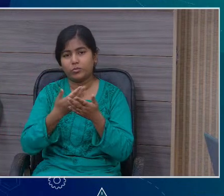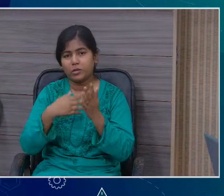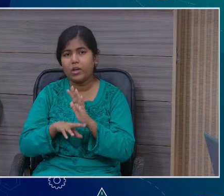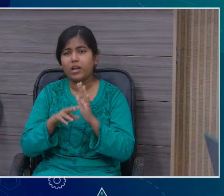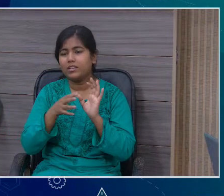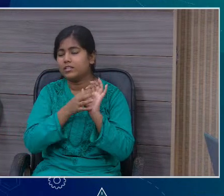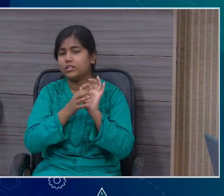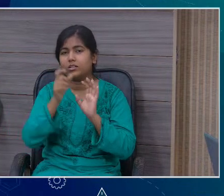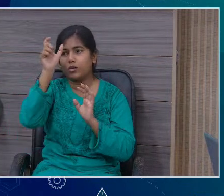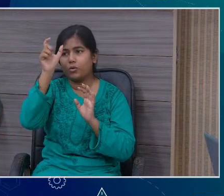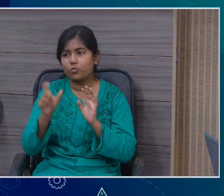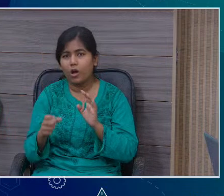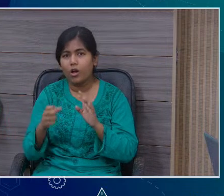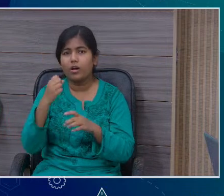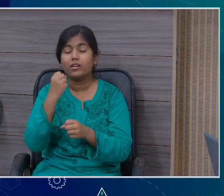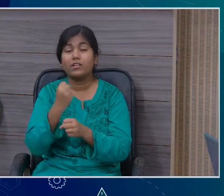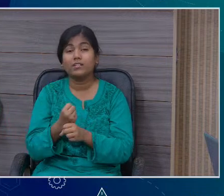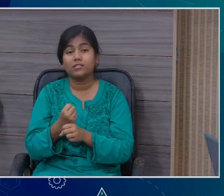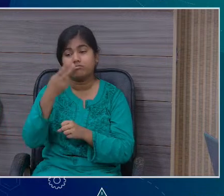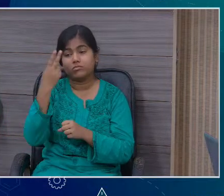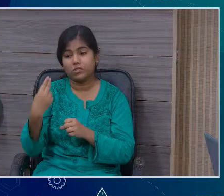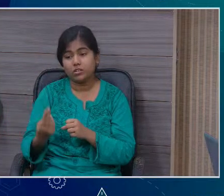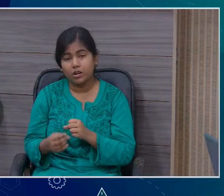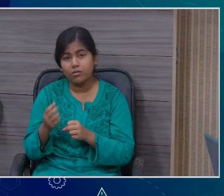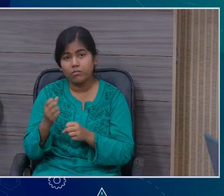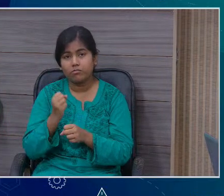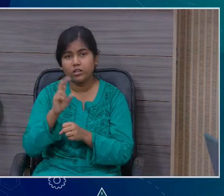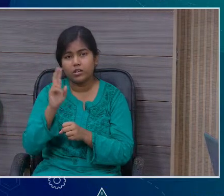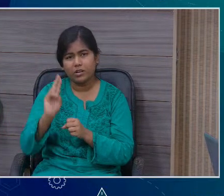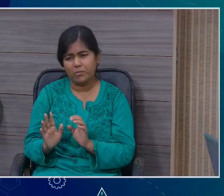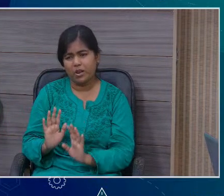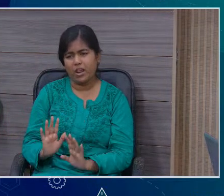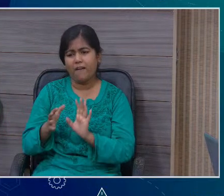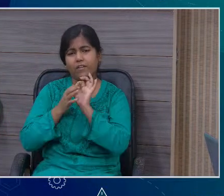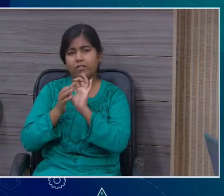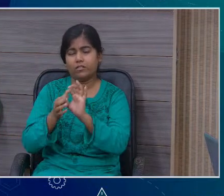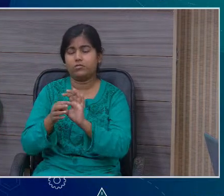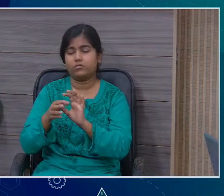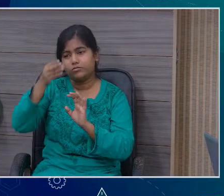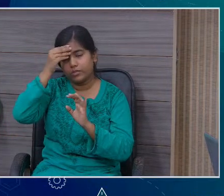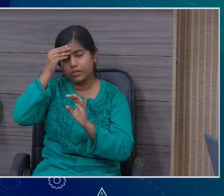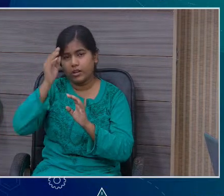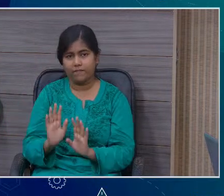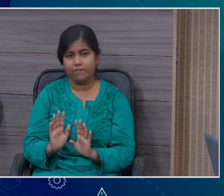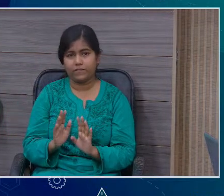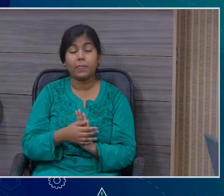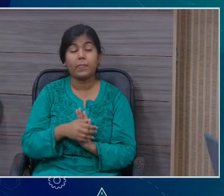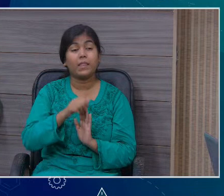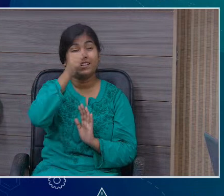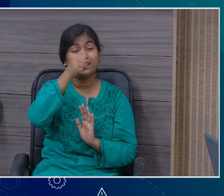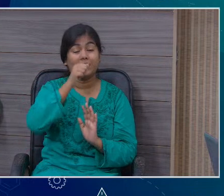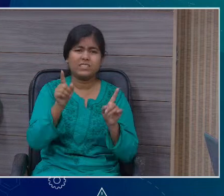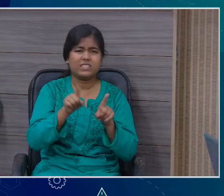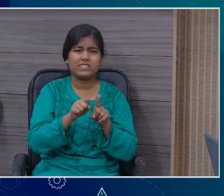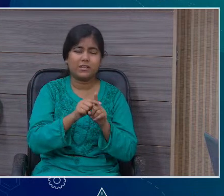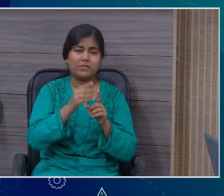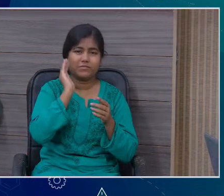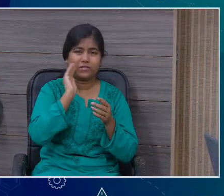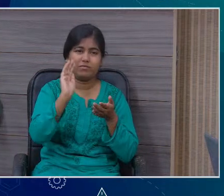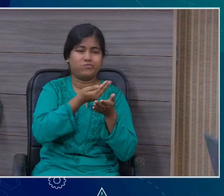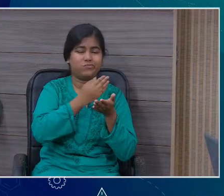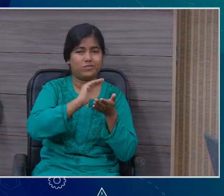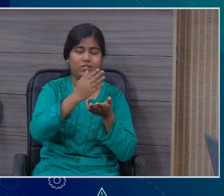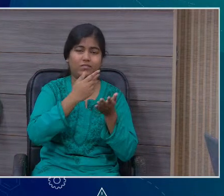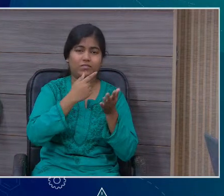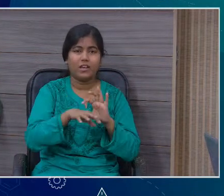vocabulary, grammar, उससे भी कुछ सीखने को मिलता है? Exactly, ma'am. We can learn many things because, like in the poem, there are in the chapter there